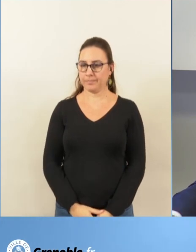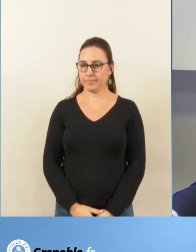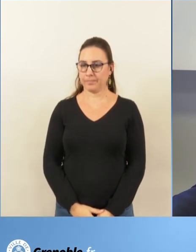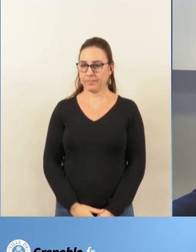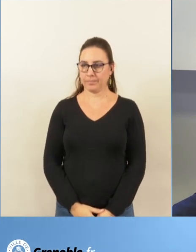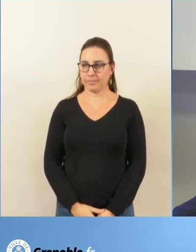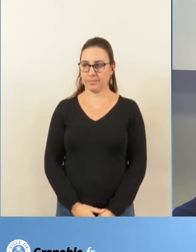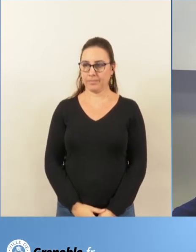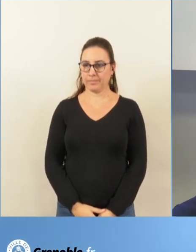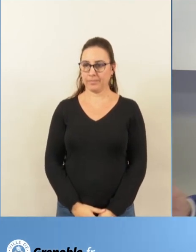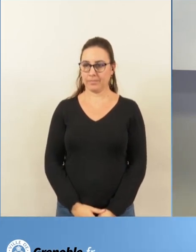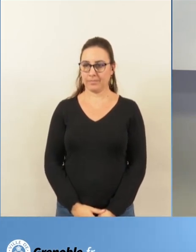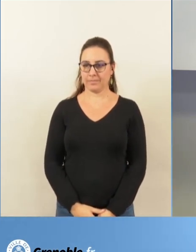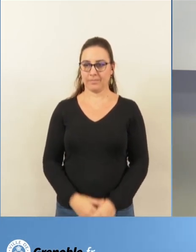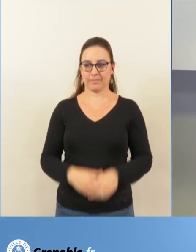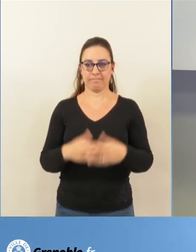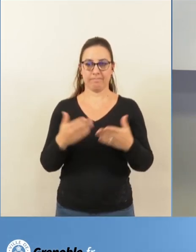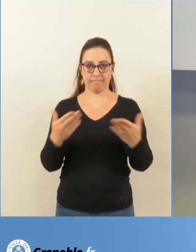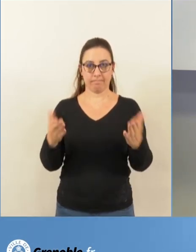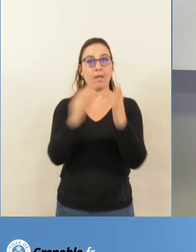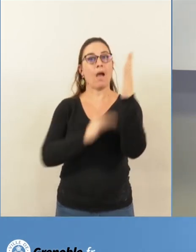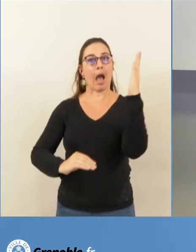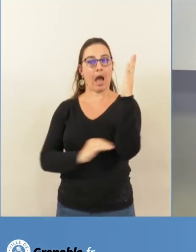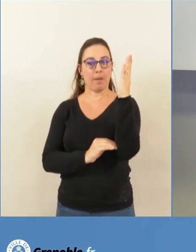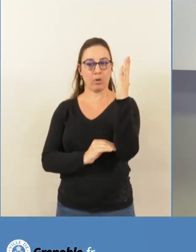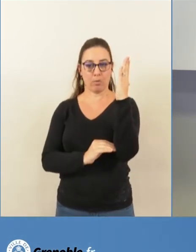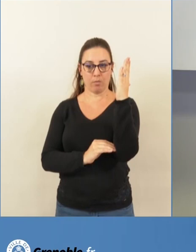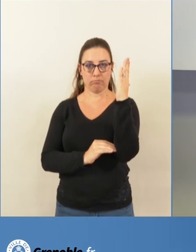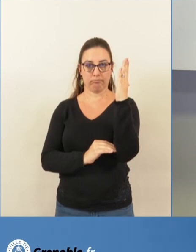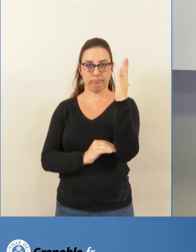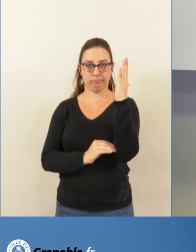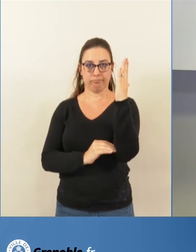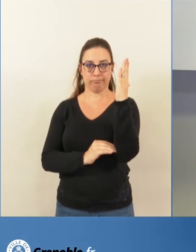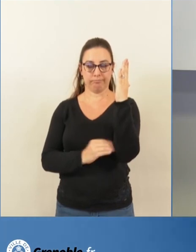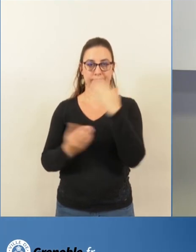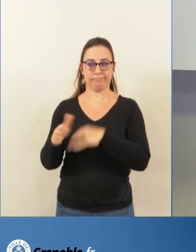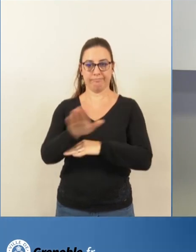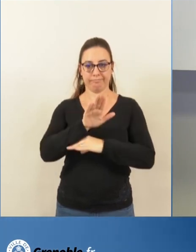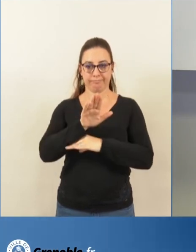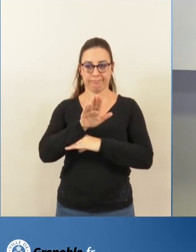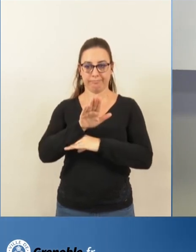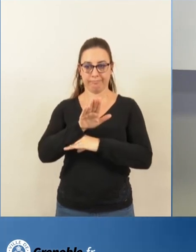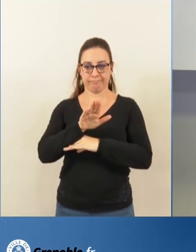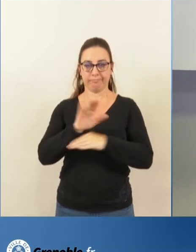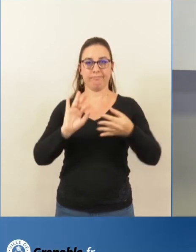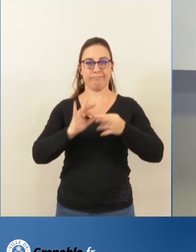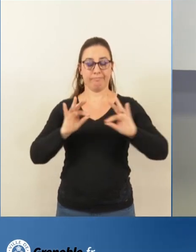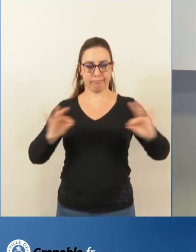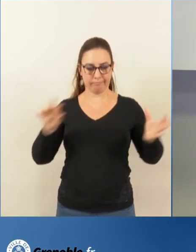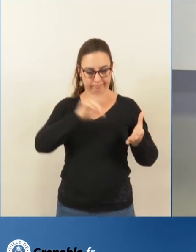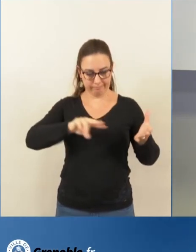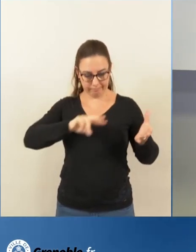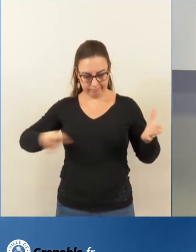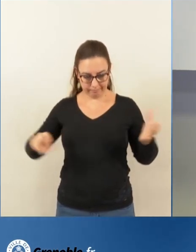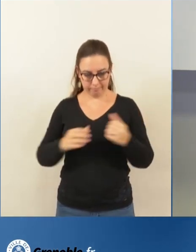nous avons là aussi un amendement l'amendement je vous le lis il